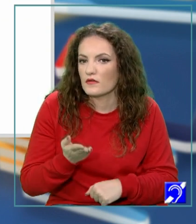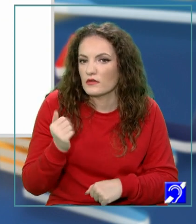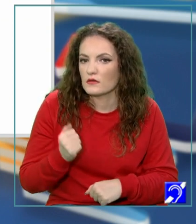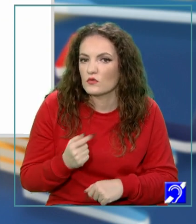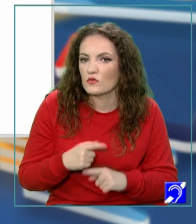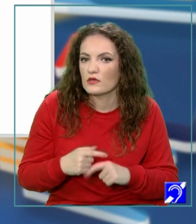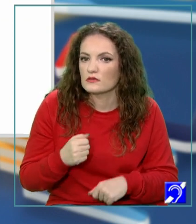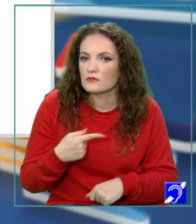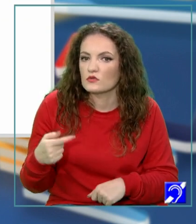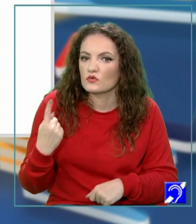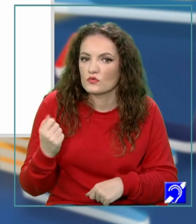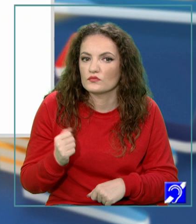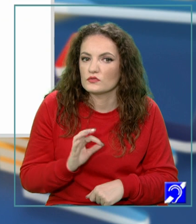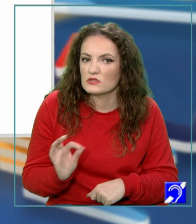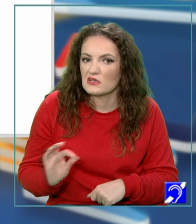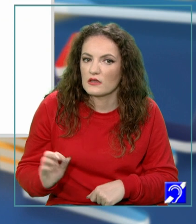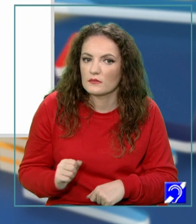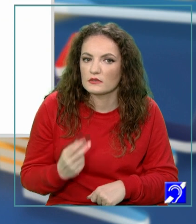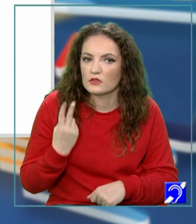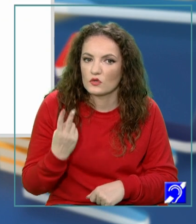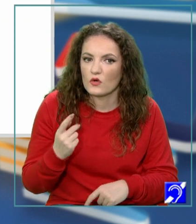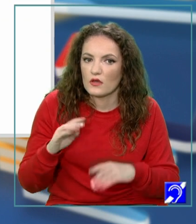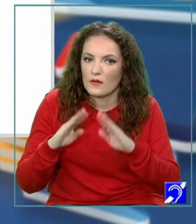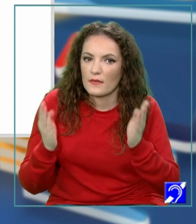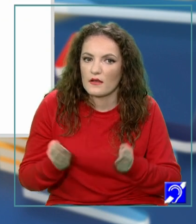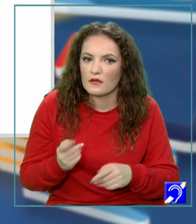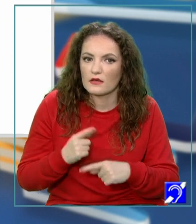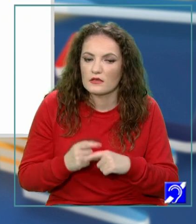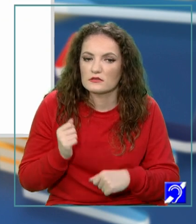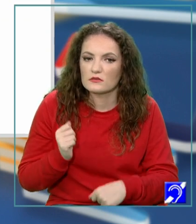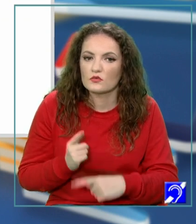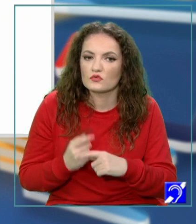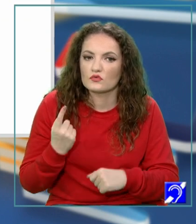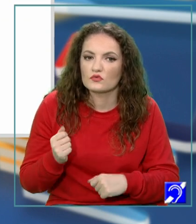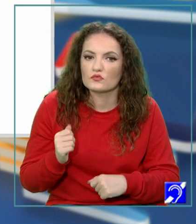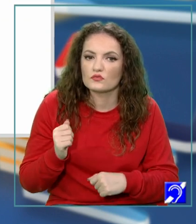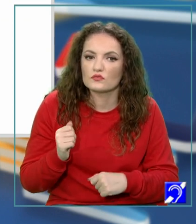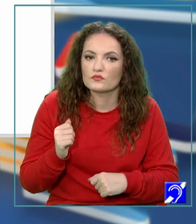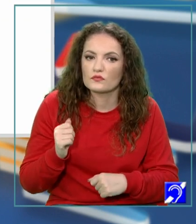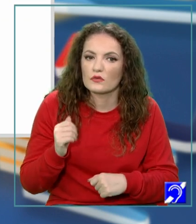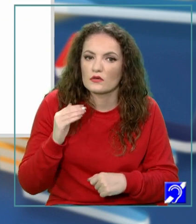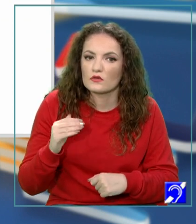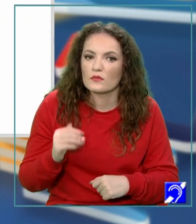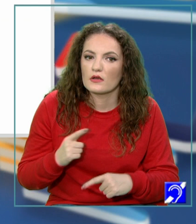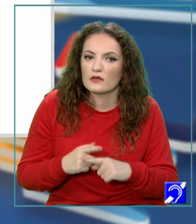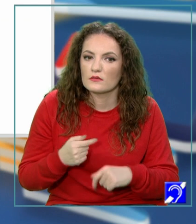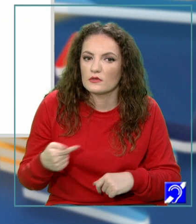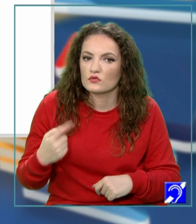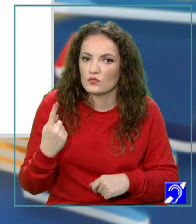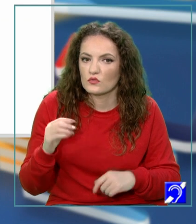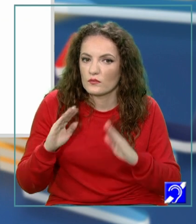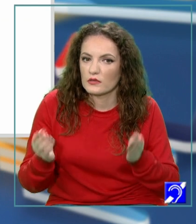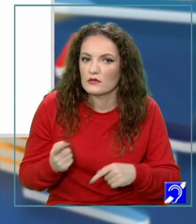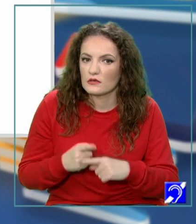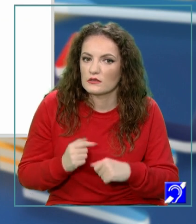minus 1. Și voi scrie 2 pe lângă x plus 1, supra x minus 1 pe lângă x plus 1, plus 4x, deoarece